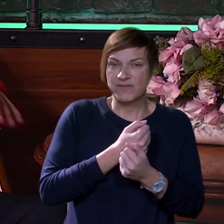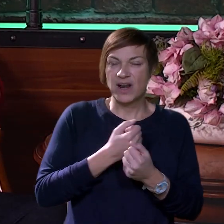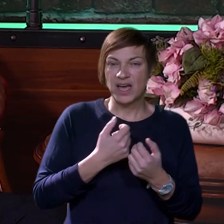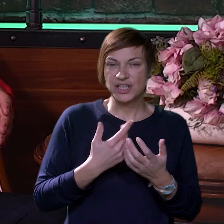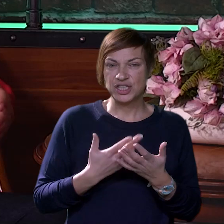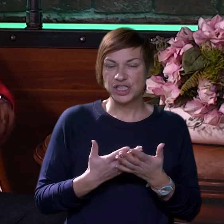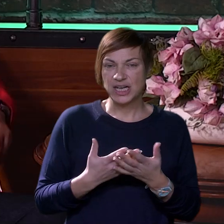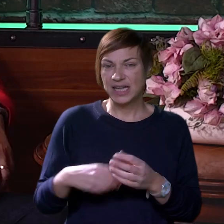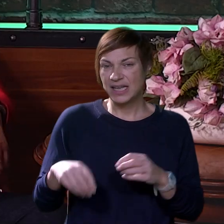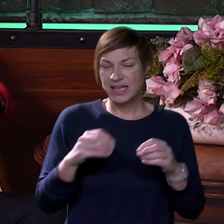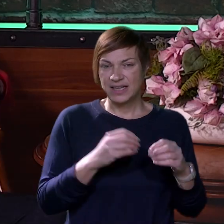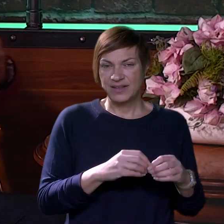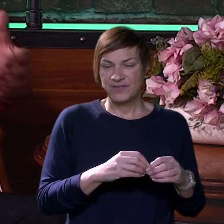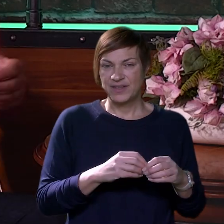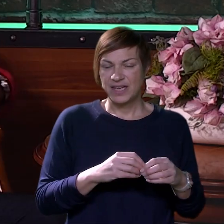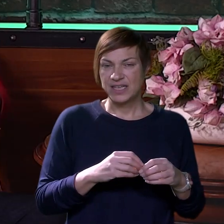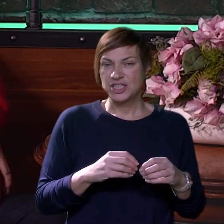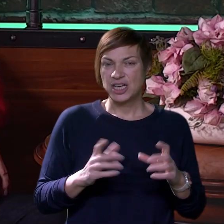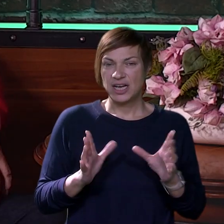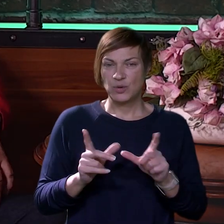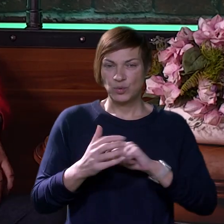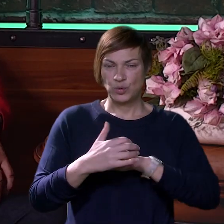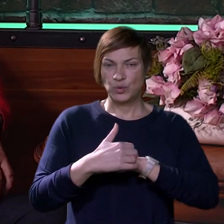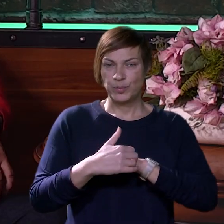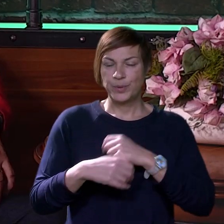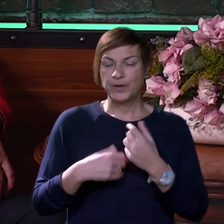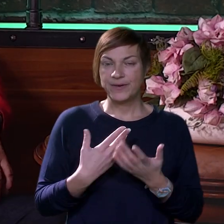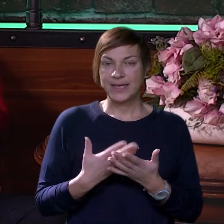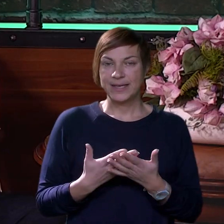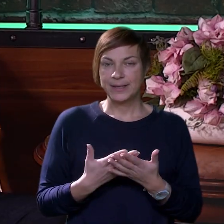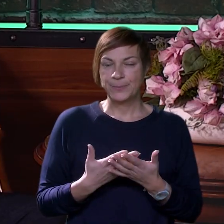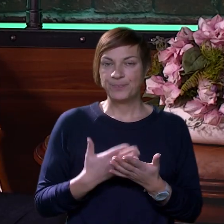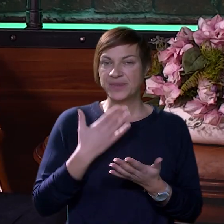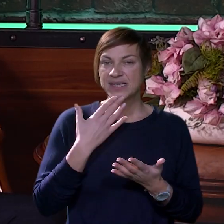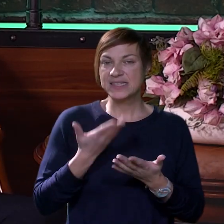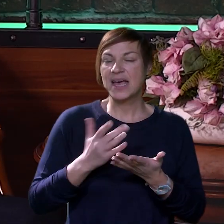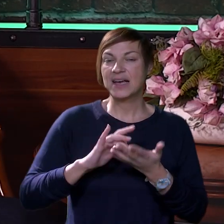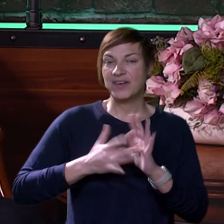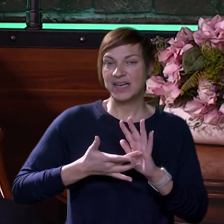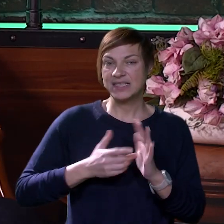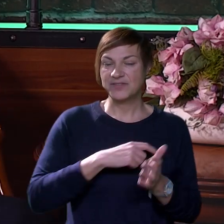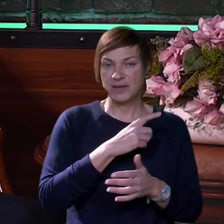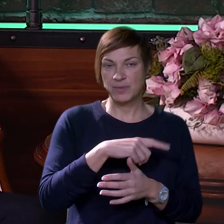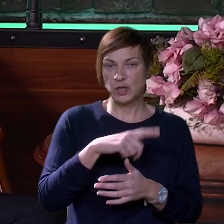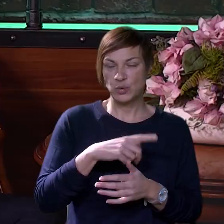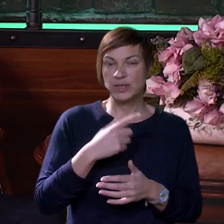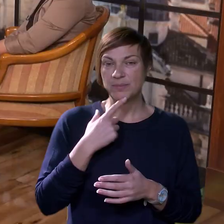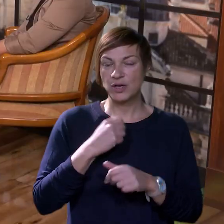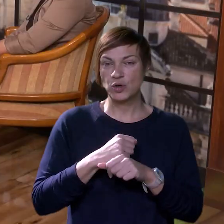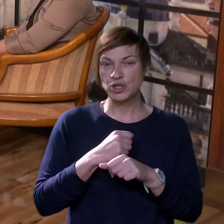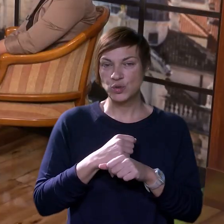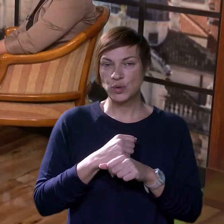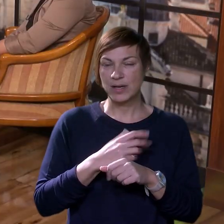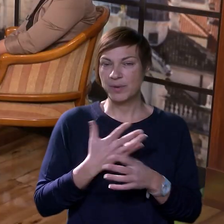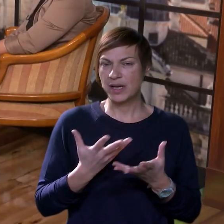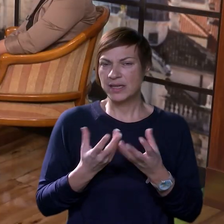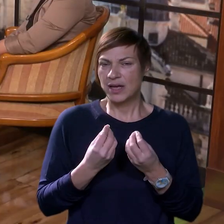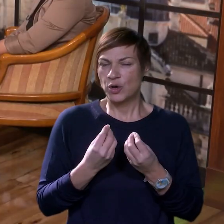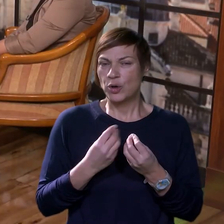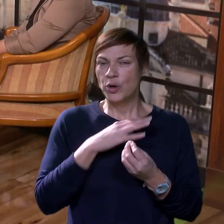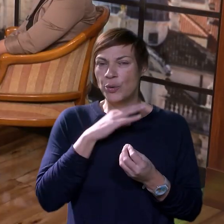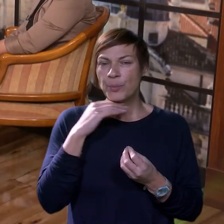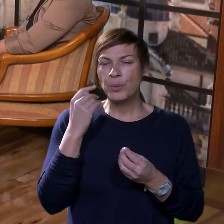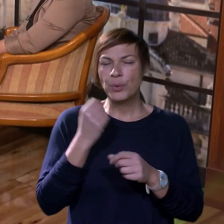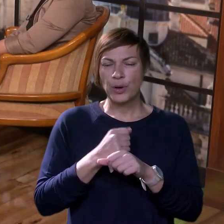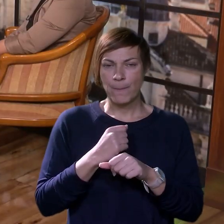su vraćali natrag u Dubrovnik. Tako da je ovo zahvala svim onim ljudima koji su napravili toliko